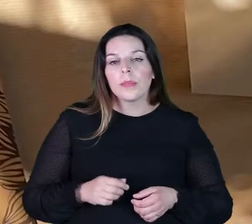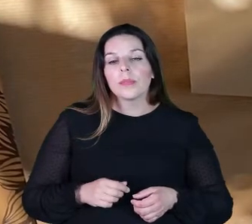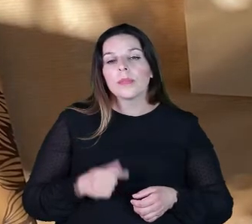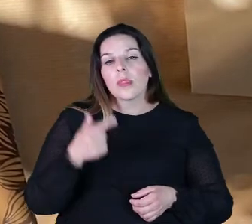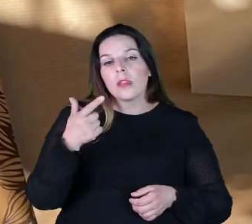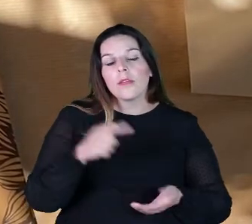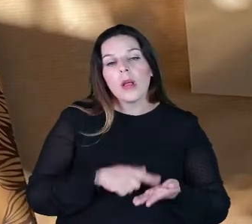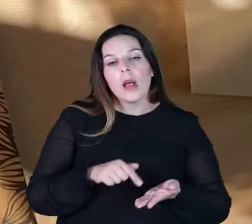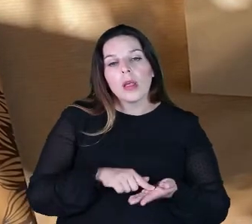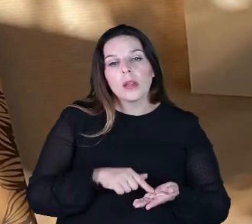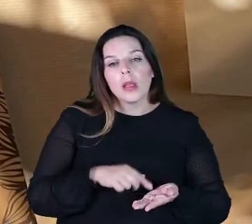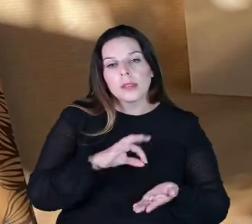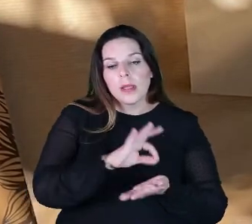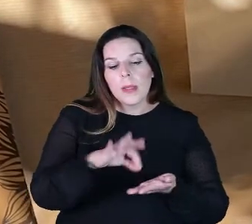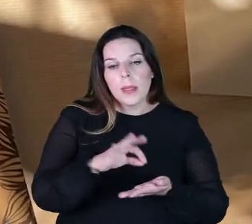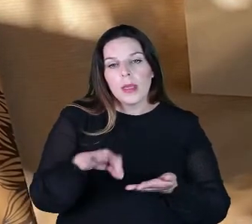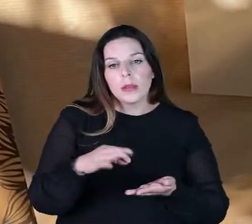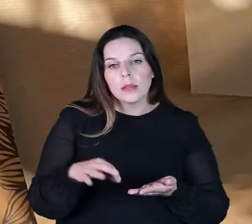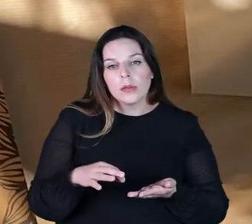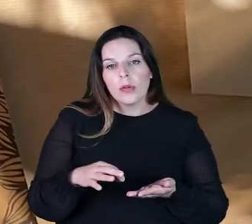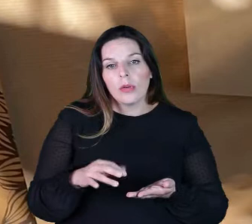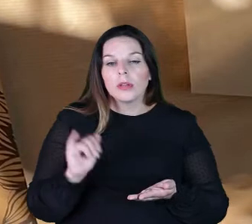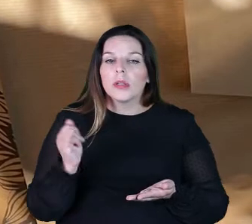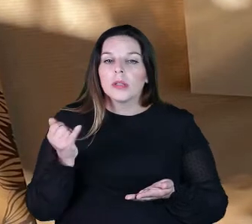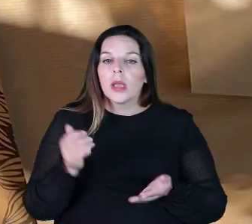naszą wielkość.